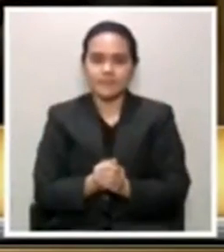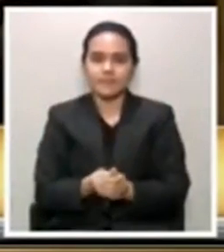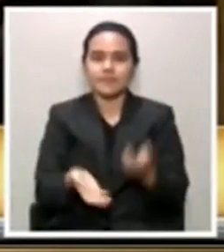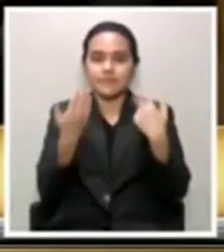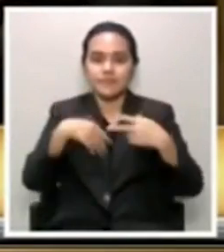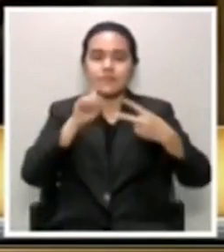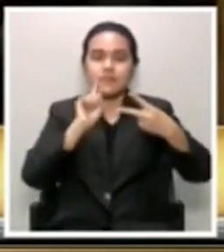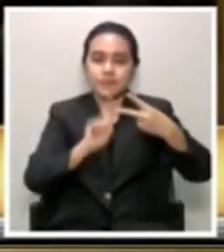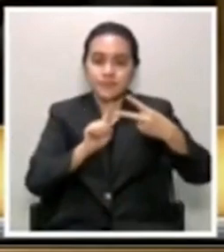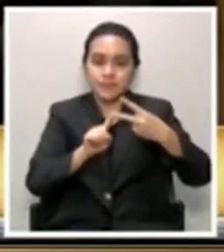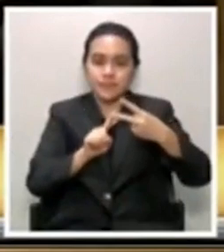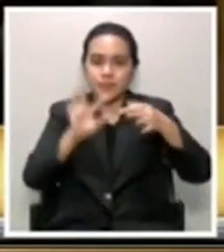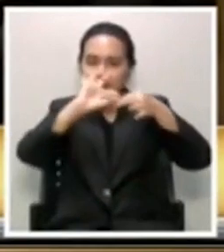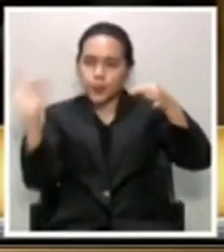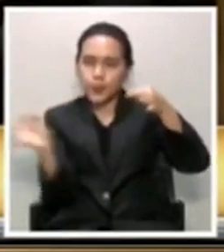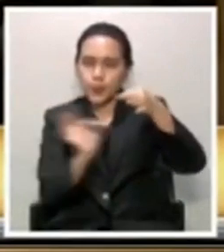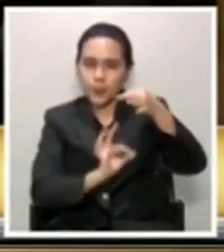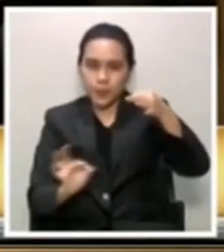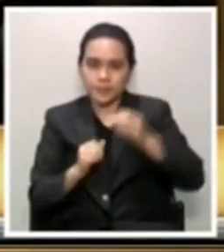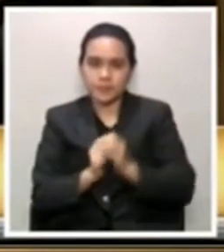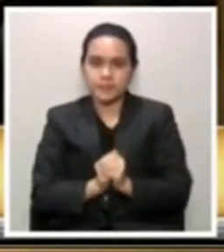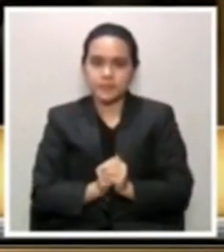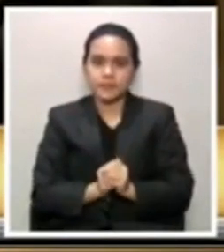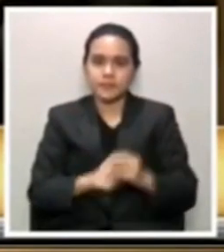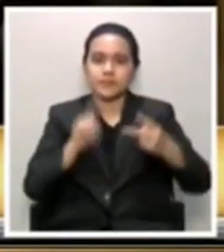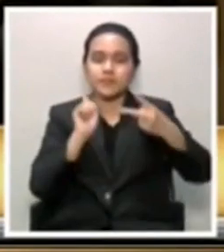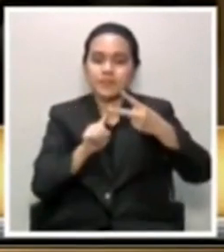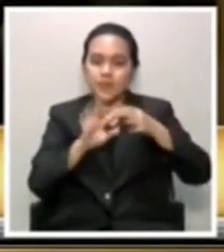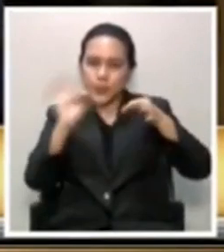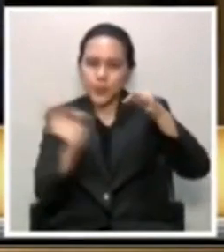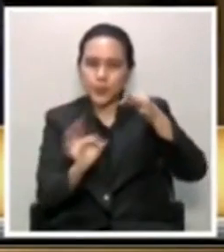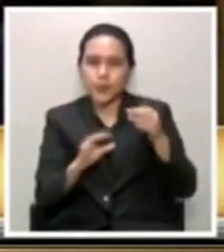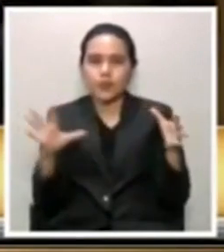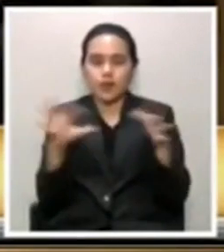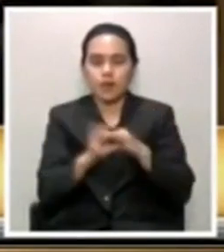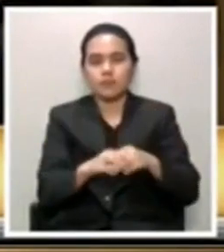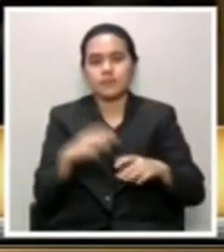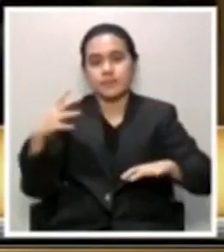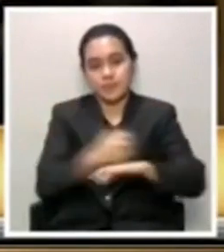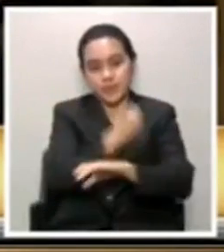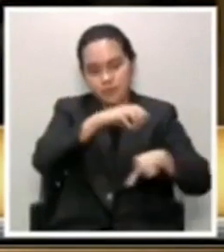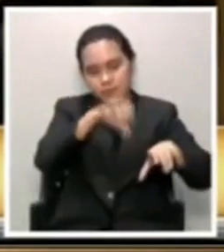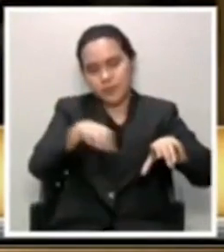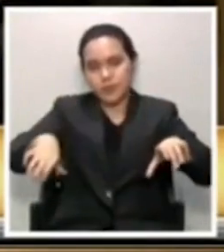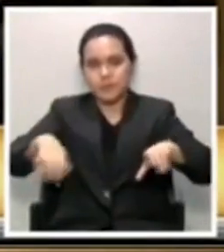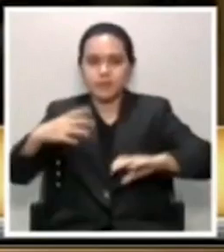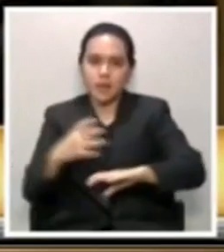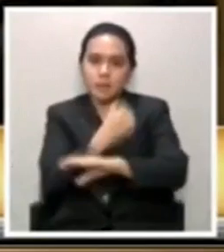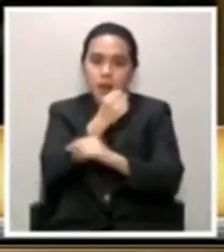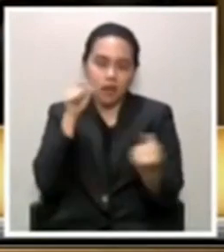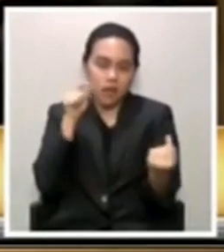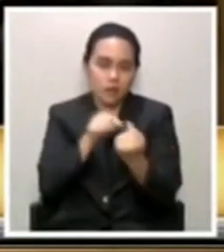ในทางเนื้อหาครับรัฐธรรมนูญจะพูดถึงเรื่องอะไรบ้างรัฐธรรมนูญจะพูดถึงเรื่องสถาบันการเมืองต่างๆที่ใช้อำนาจในระดับรัฐธร